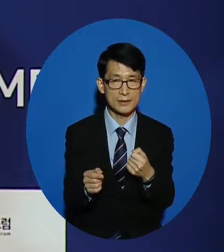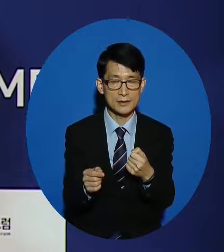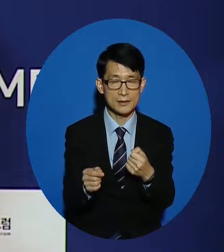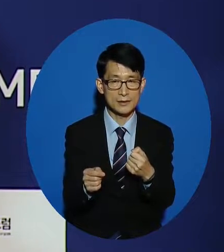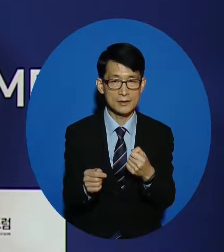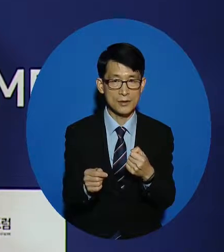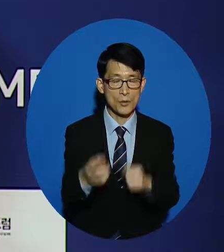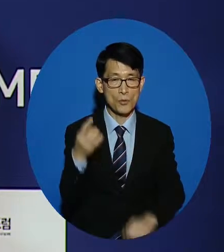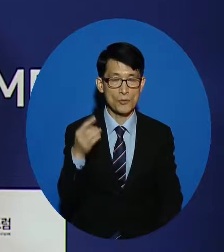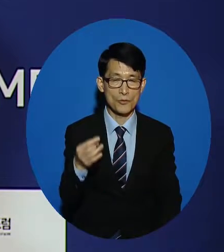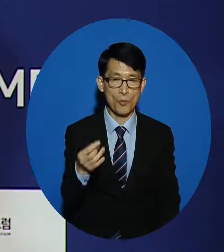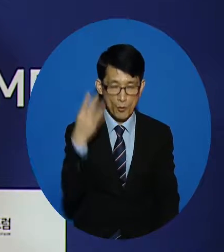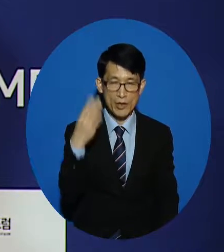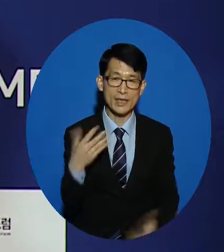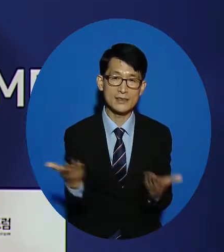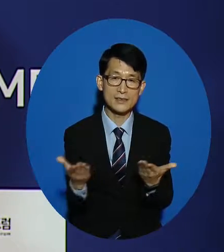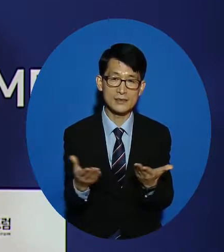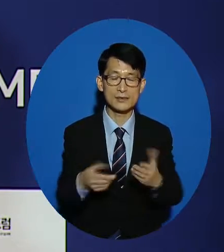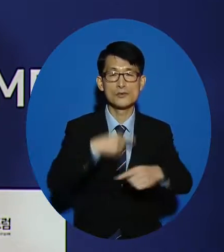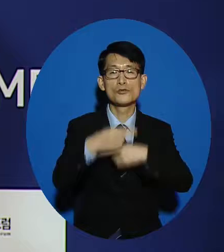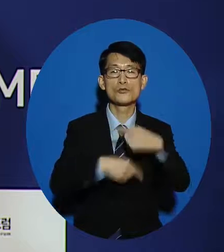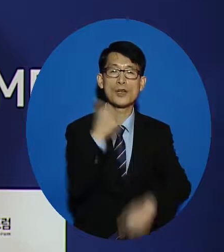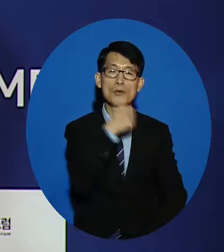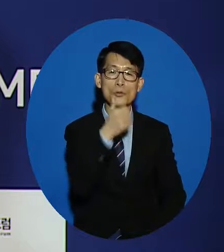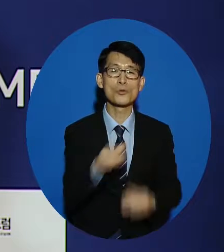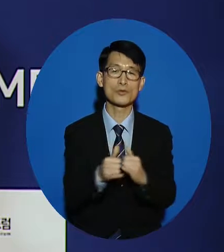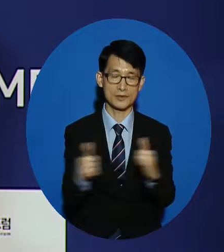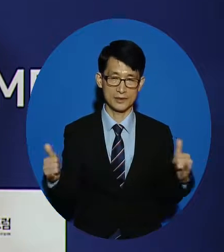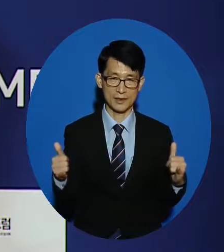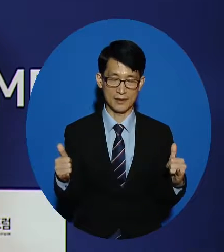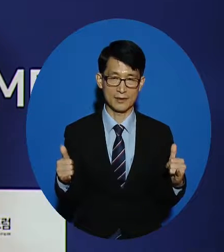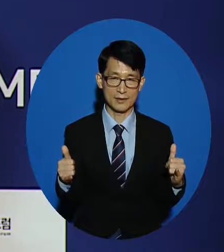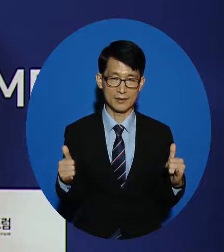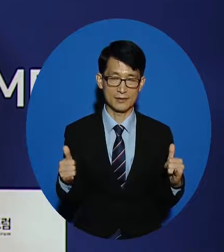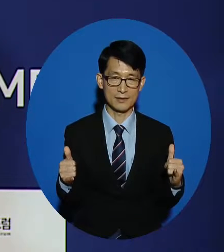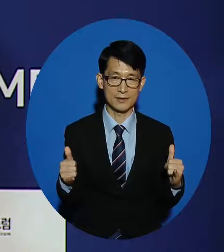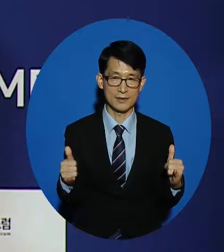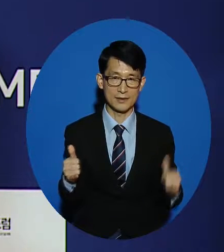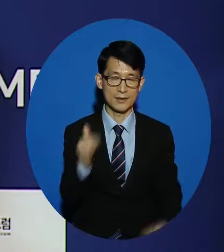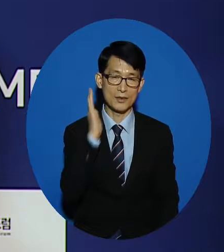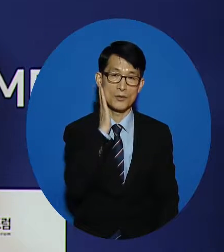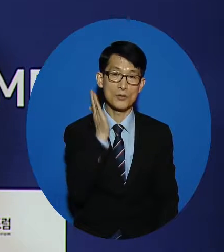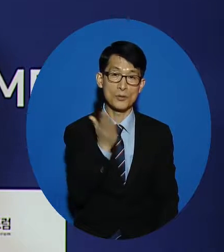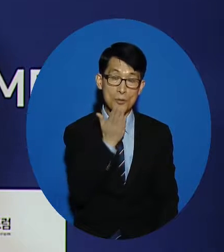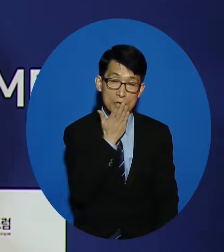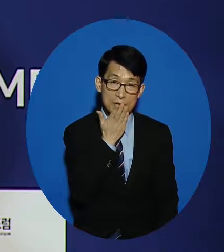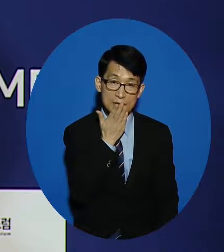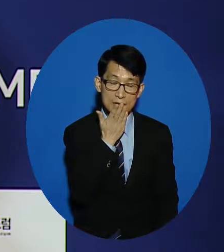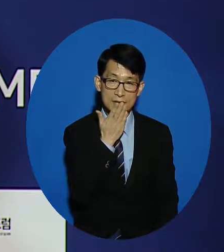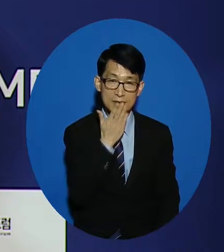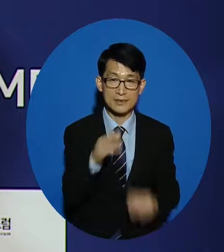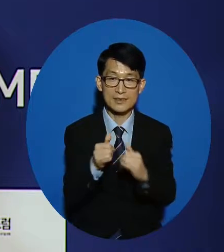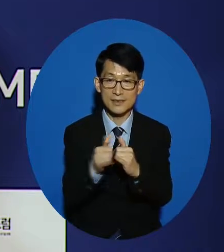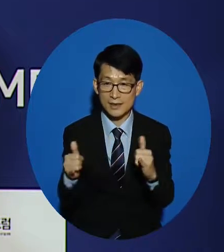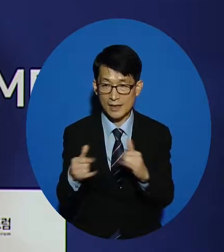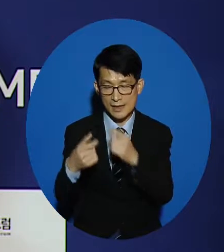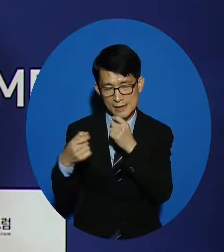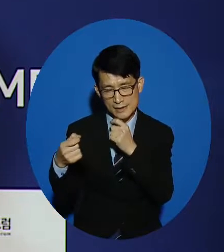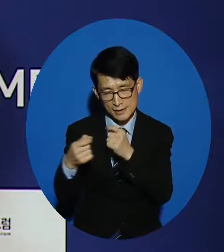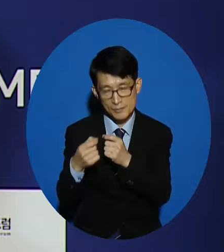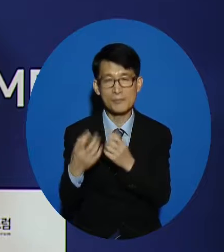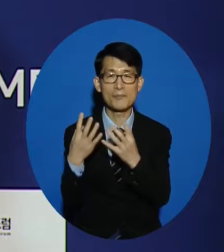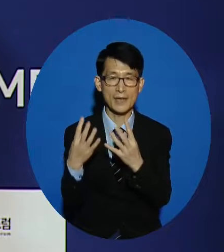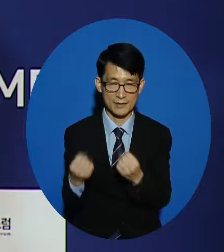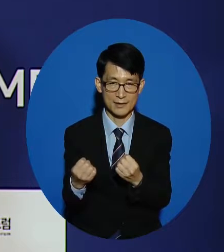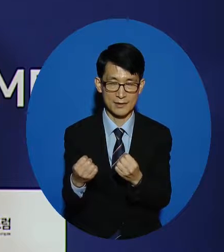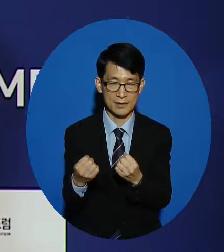수어 통역사예요. 통역사다 보니까 아무래도 그 우리 청각장애인들, 농인들하고 친분이 좀 많아서